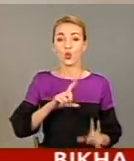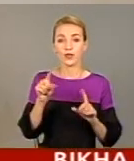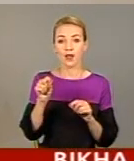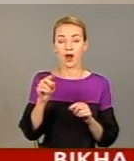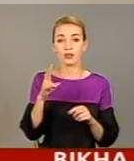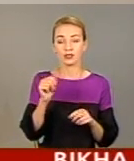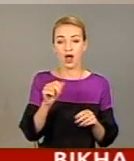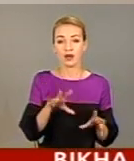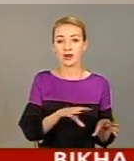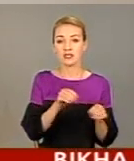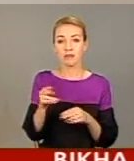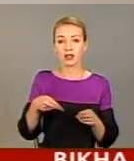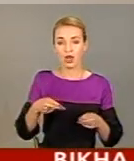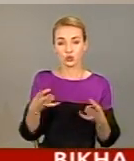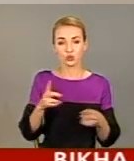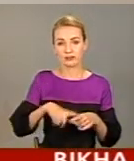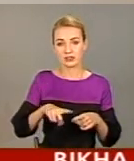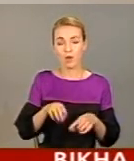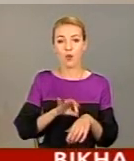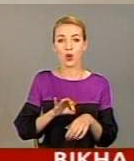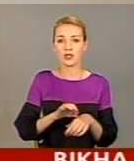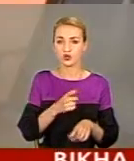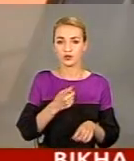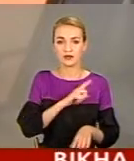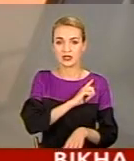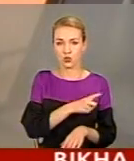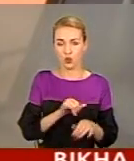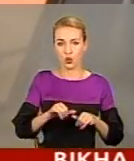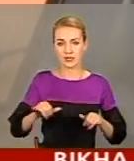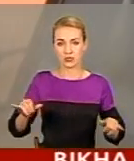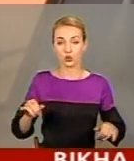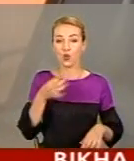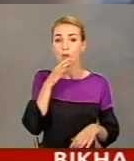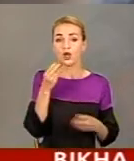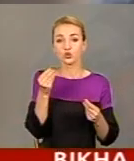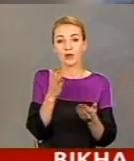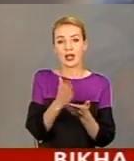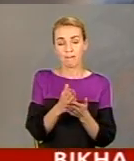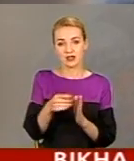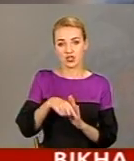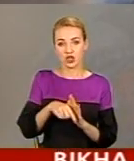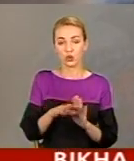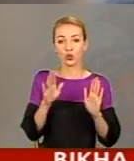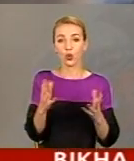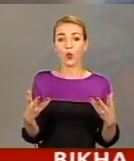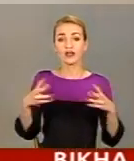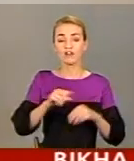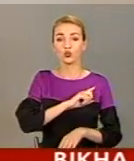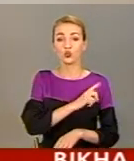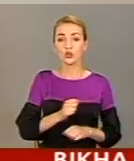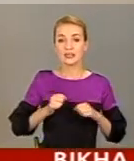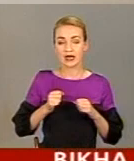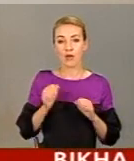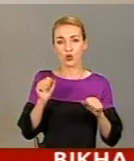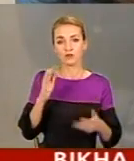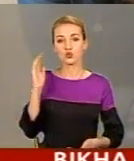на трансплантацию нужно как можно быстрее, потому что болезнь очень сильно прогрессирует. Любая сумма имеет значение, потому что только объединив усилия, мы сможем